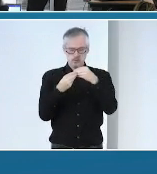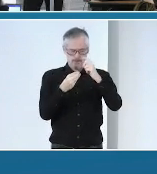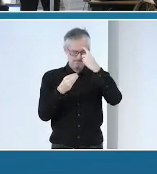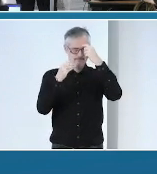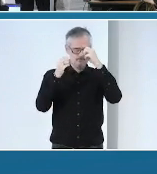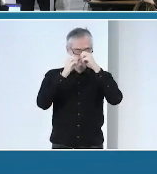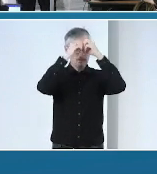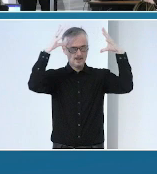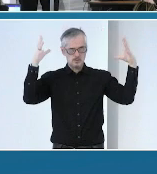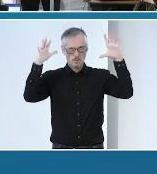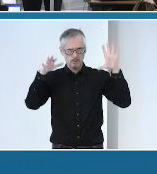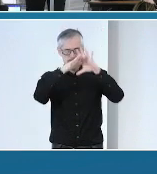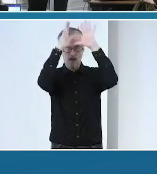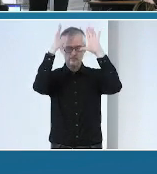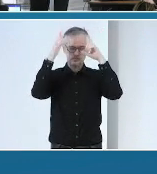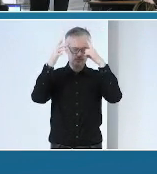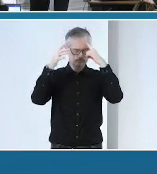il y a une très large